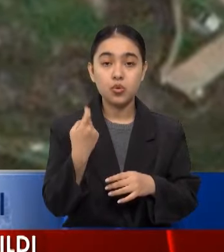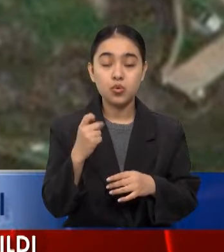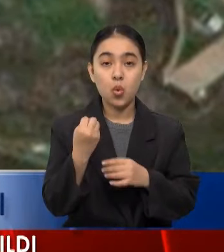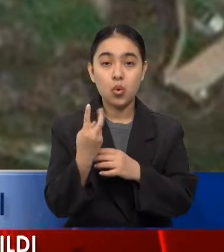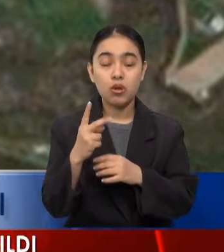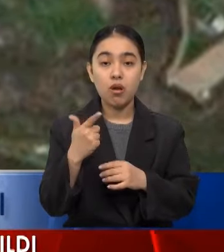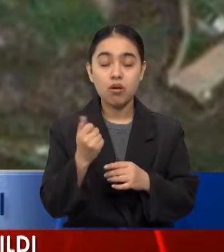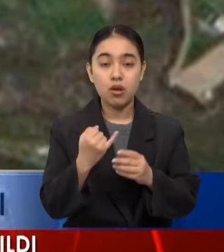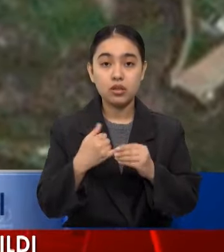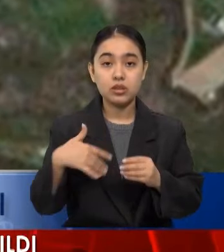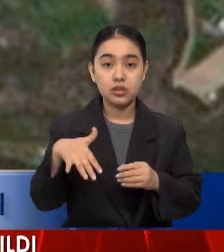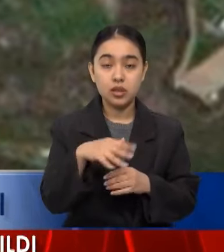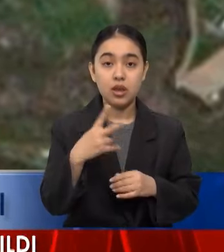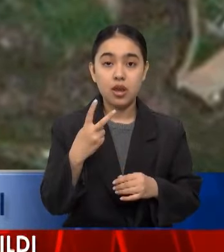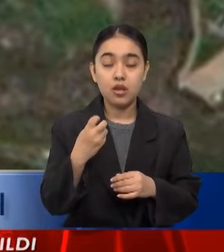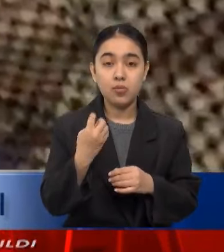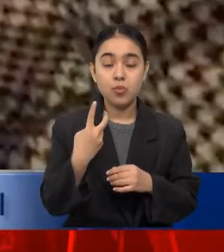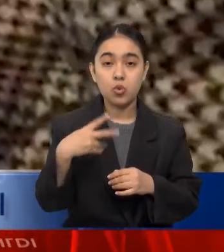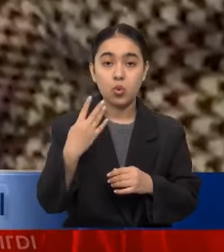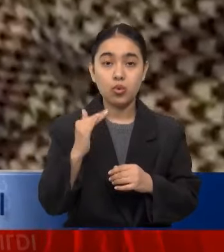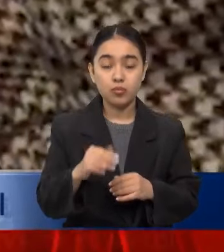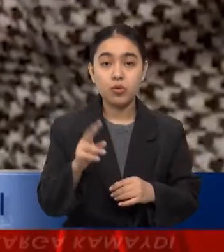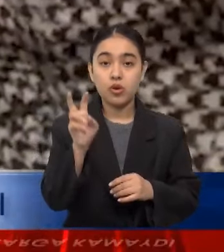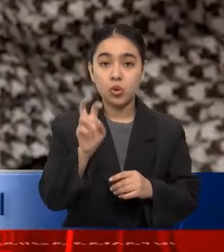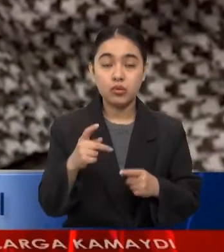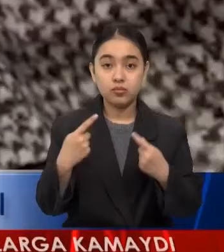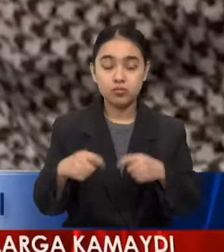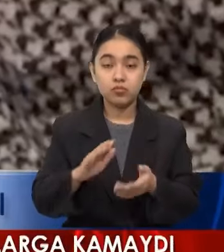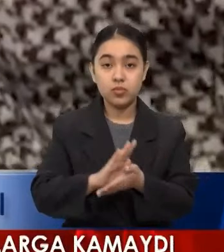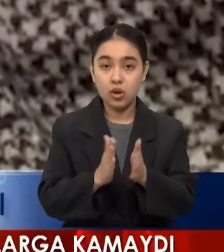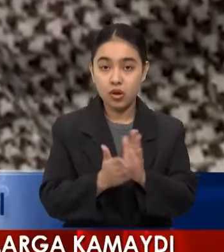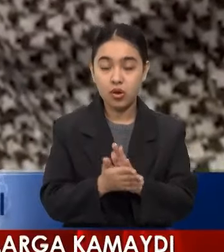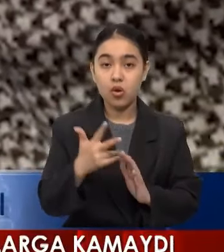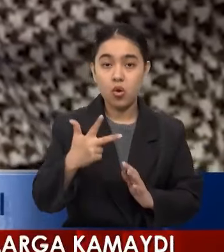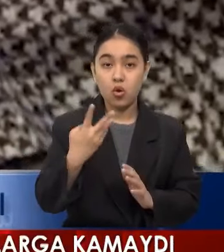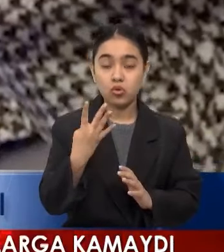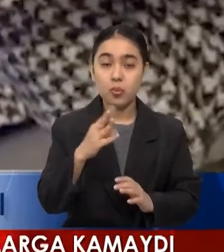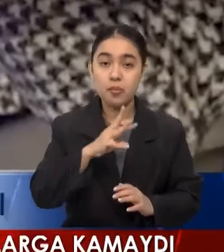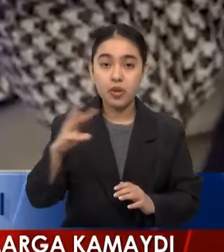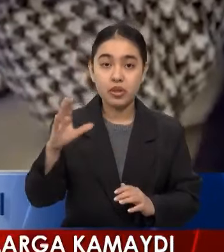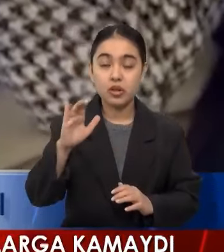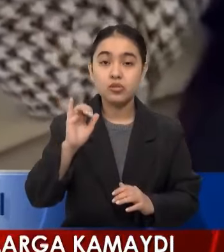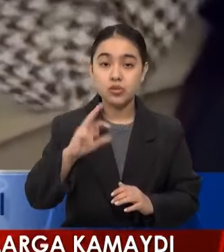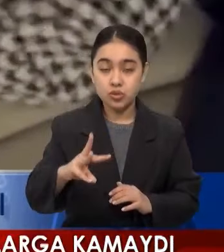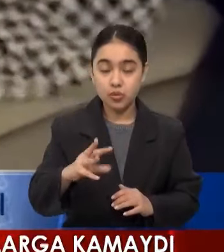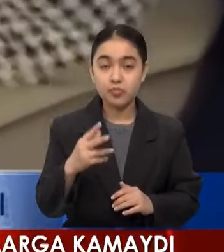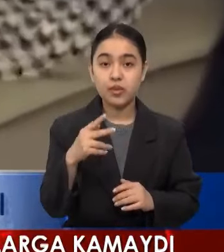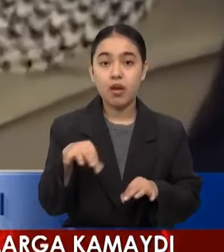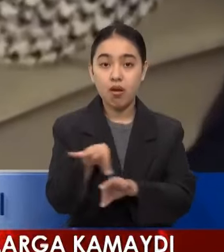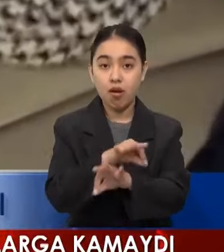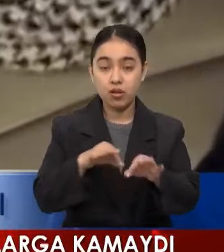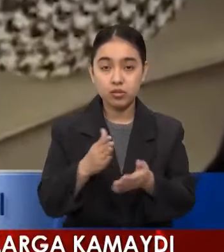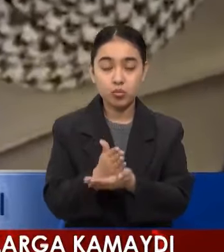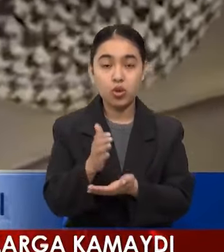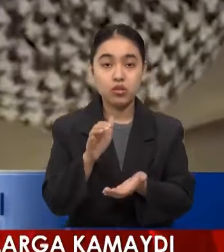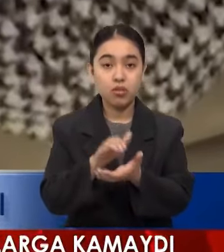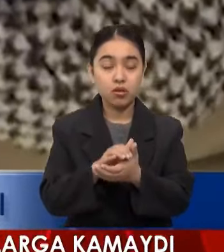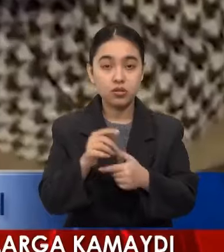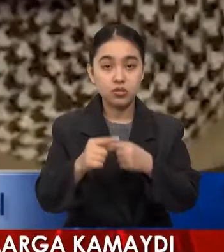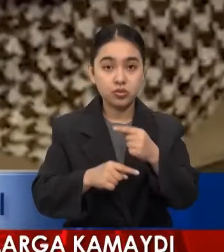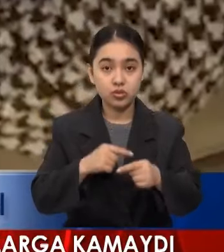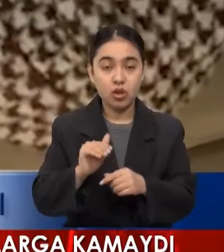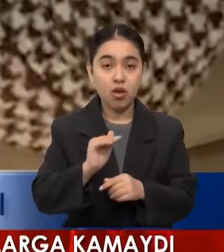maydonini 124 ming AQSh dollariga sotishga kelishgan. Shuningdek 34 million so'm evaziga kadastr bo'limidagi tanishlar orqali